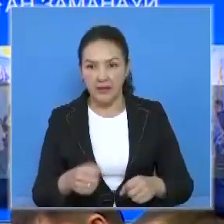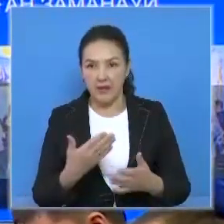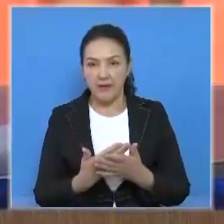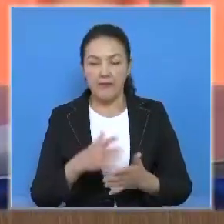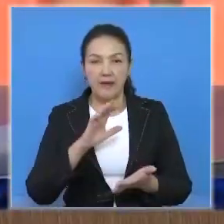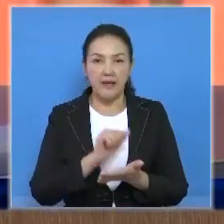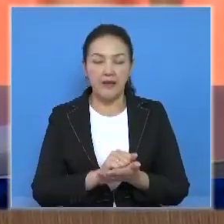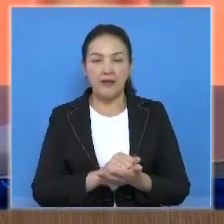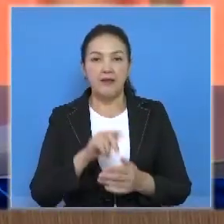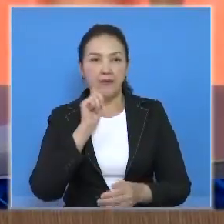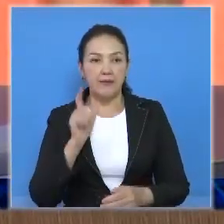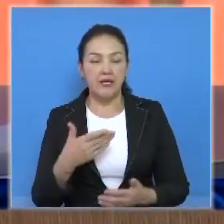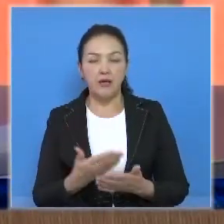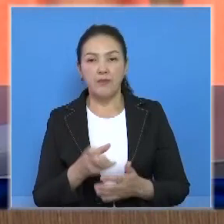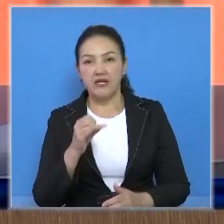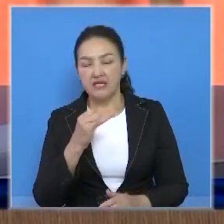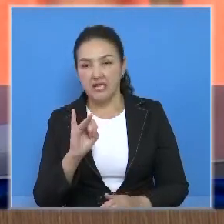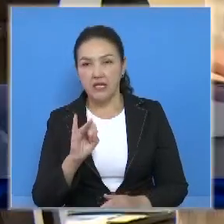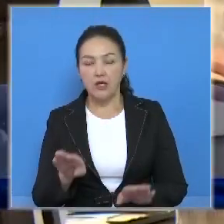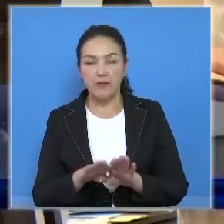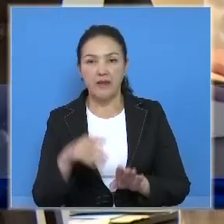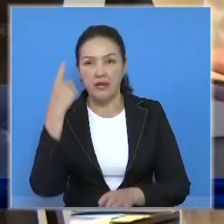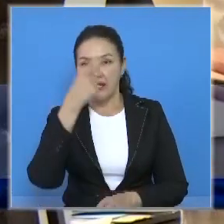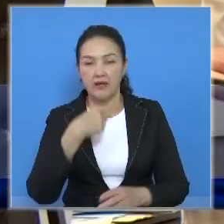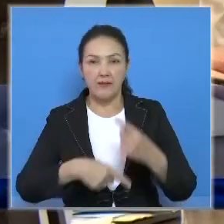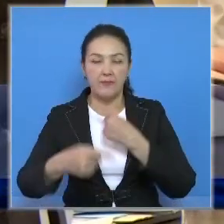обеспечению занятости молодежи, в том числе маргинальной, а также лиц,